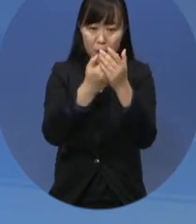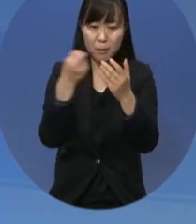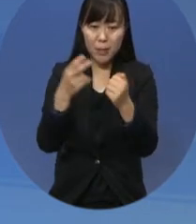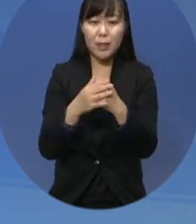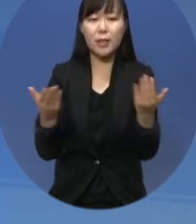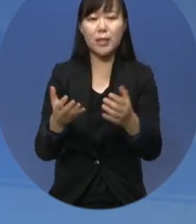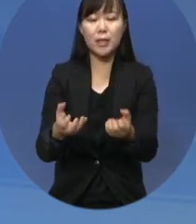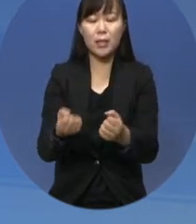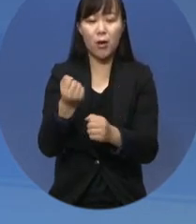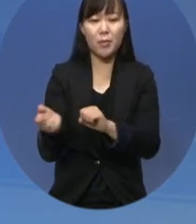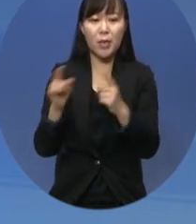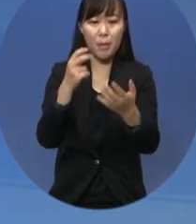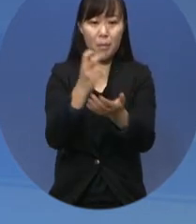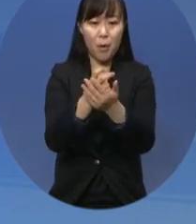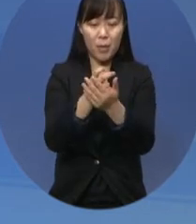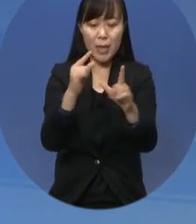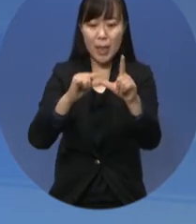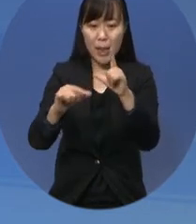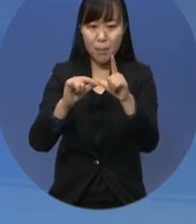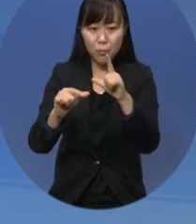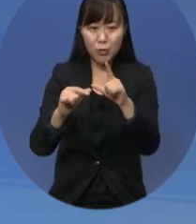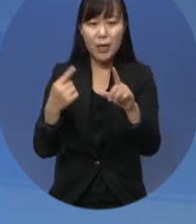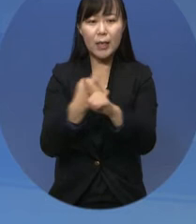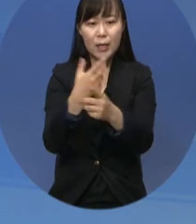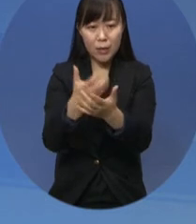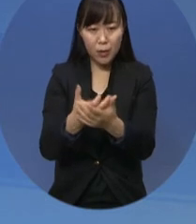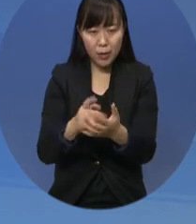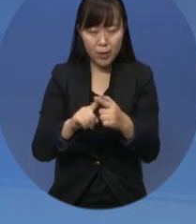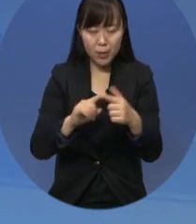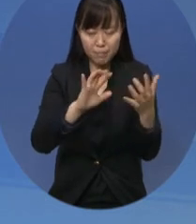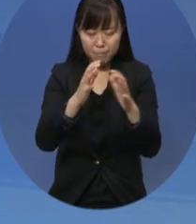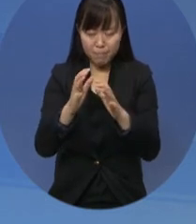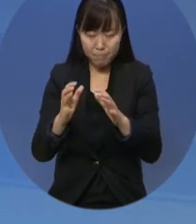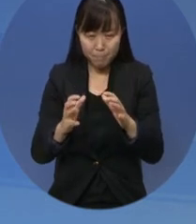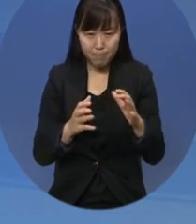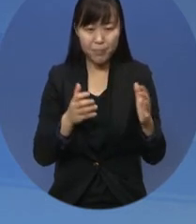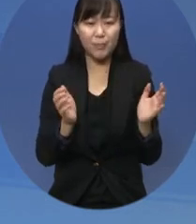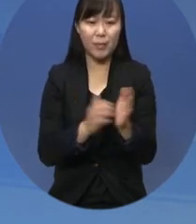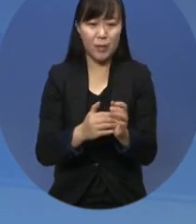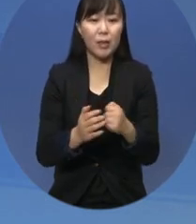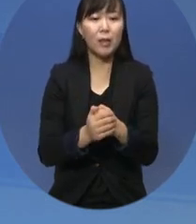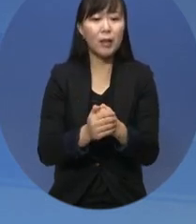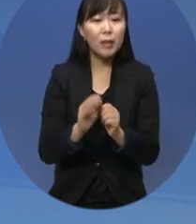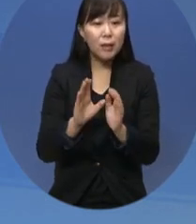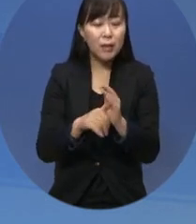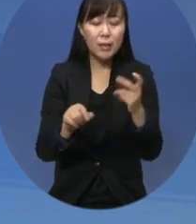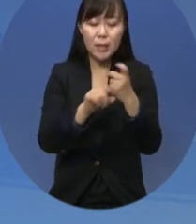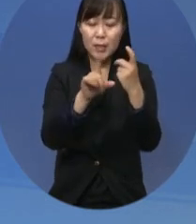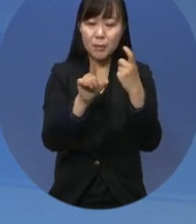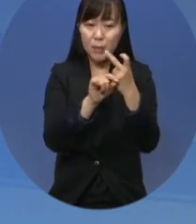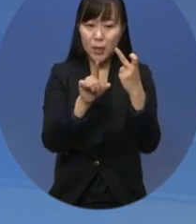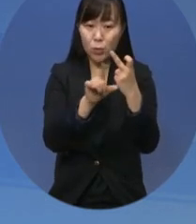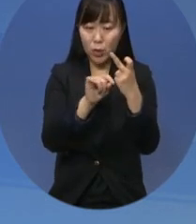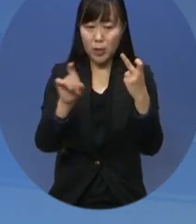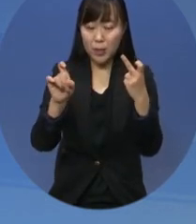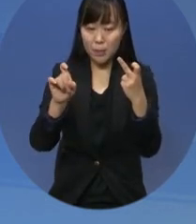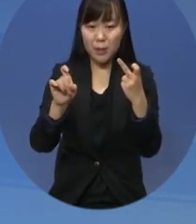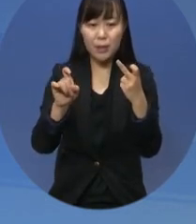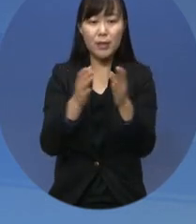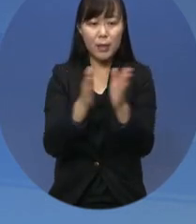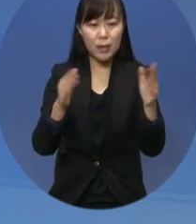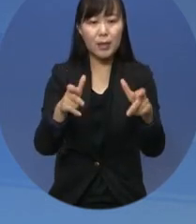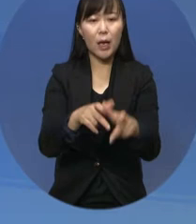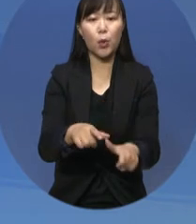직업재활법 시행령 일부 개정령안을 심의 의결했습니다. 이번 시행령 개정은 12월 10일 시행을 앞둔